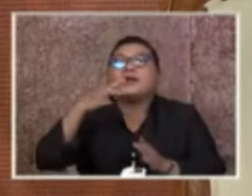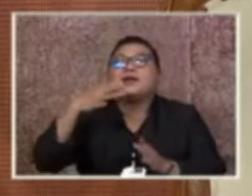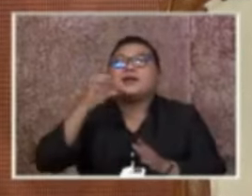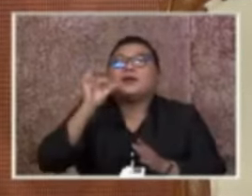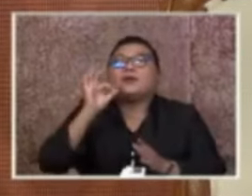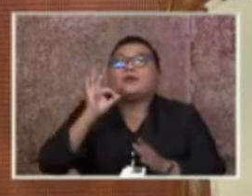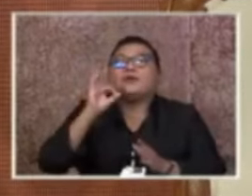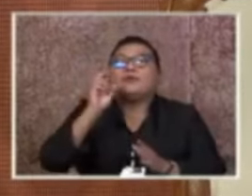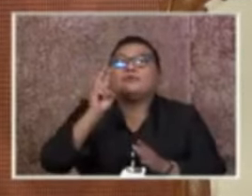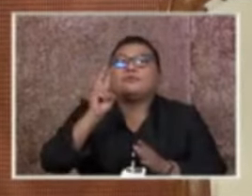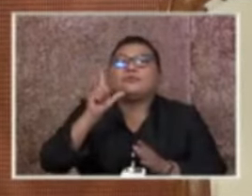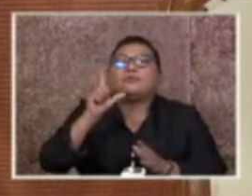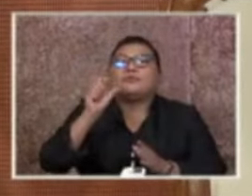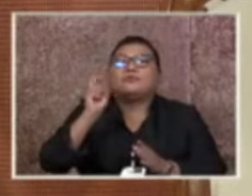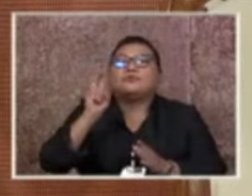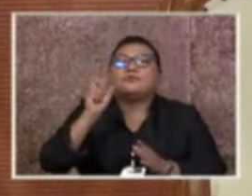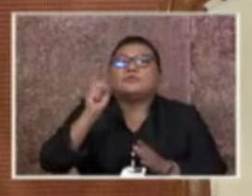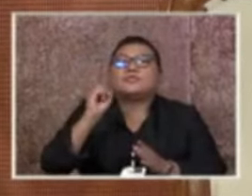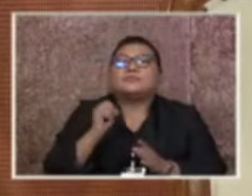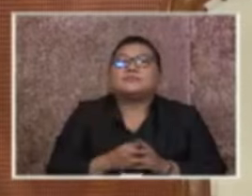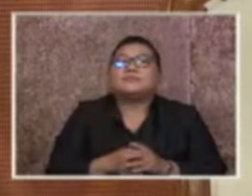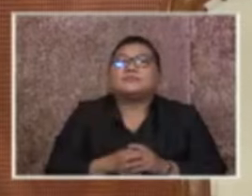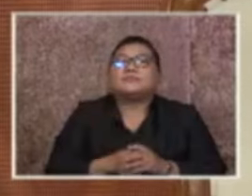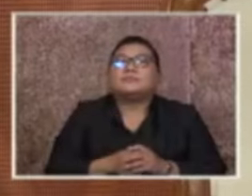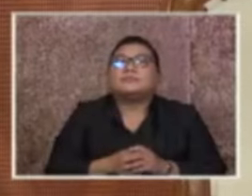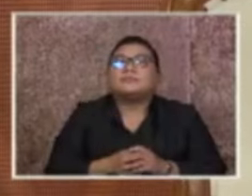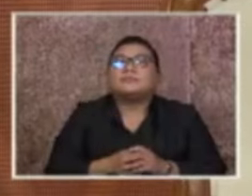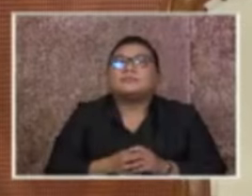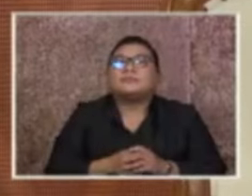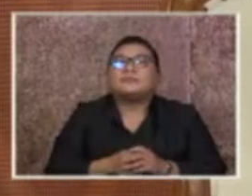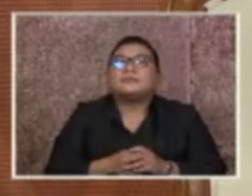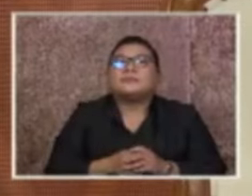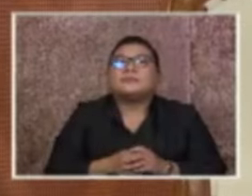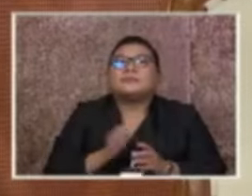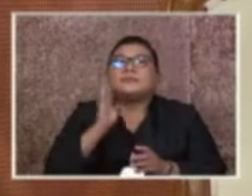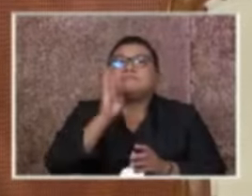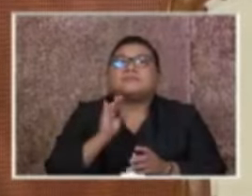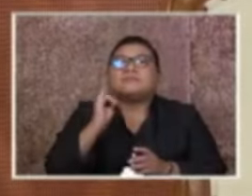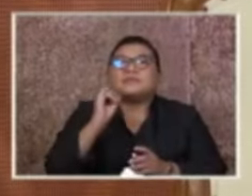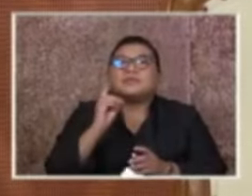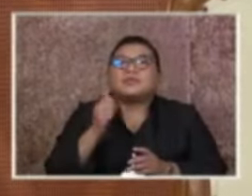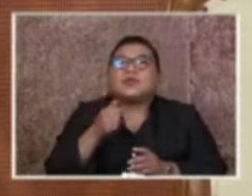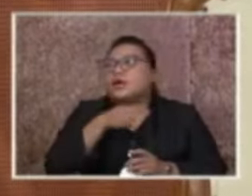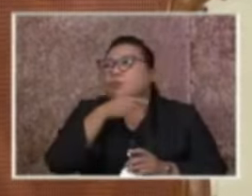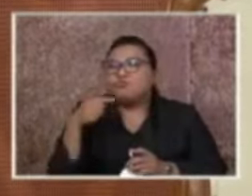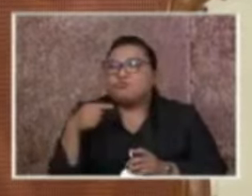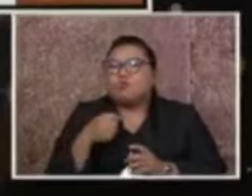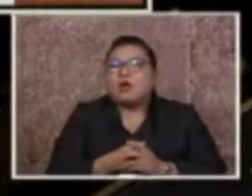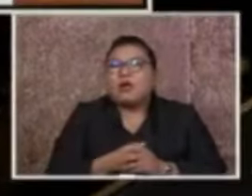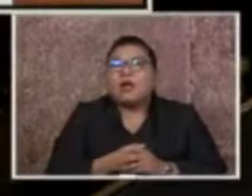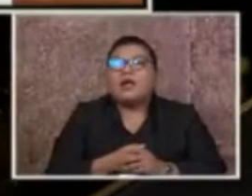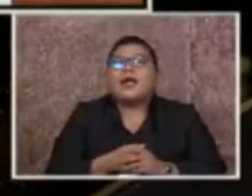berjihad artinya berjihad di bidang mana Di bidang apa apa yang masih kurang apa yang belum ada